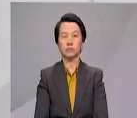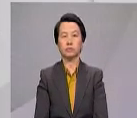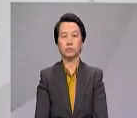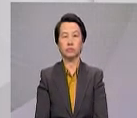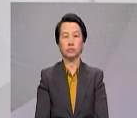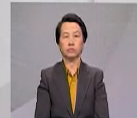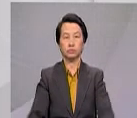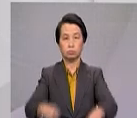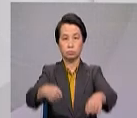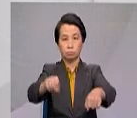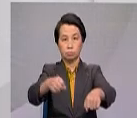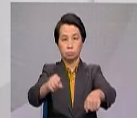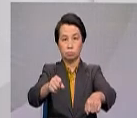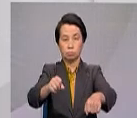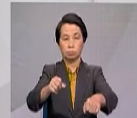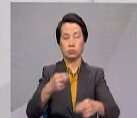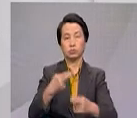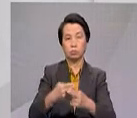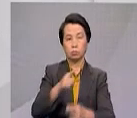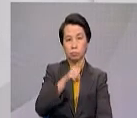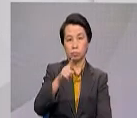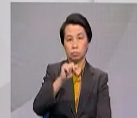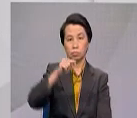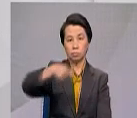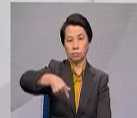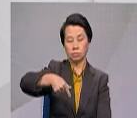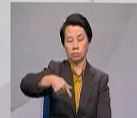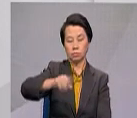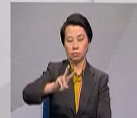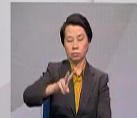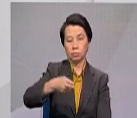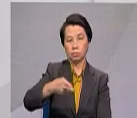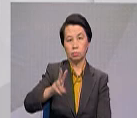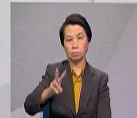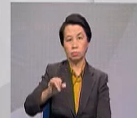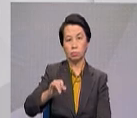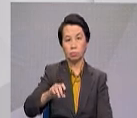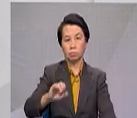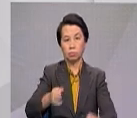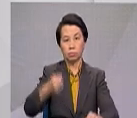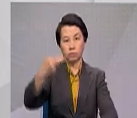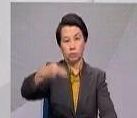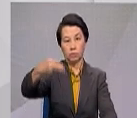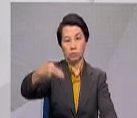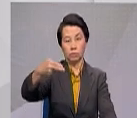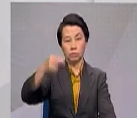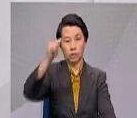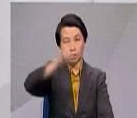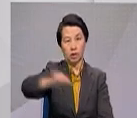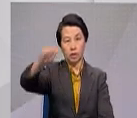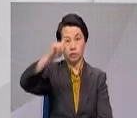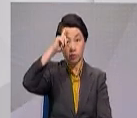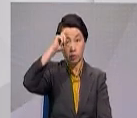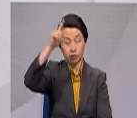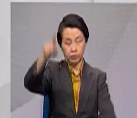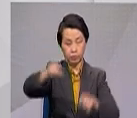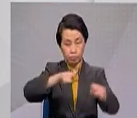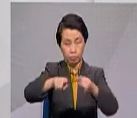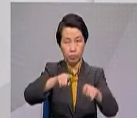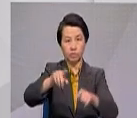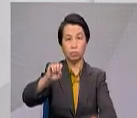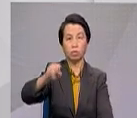perkembangan sukan pemotoran pelumba motosikal negara zakon Zaidi yang mewakili pasukan Honda Dream racing show menyasakan untuk